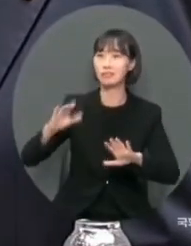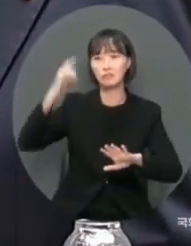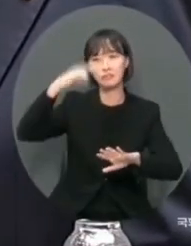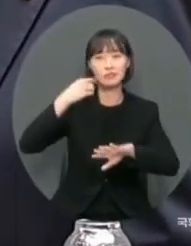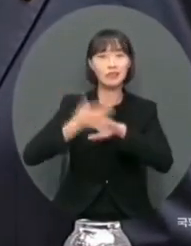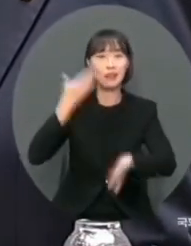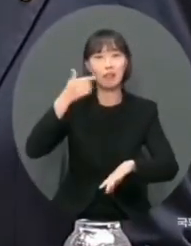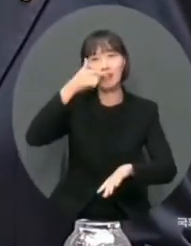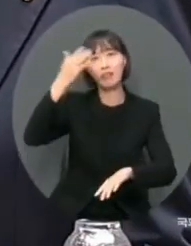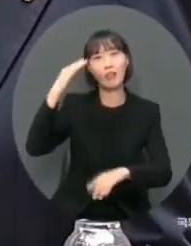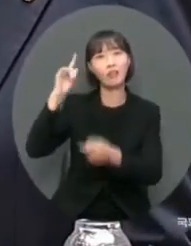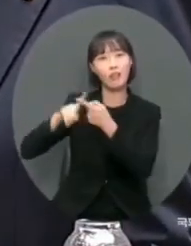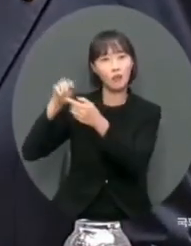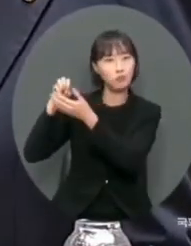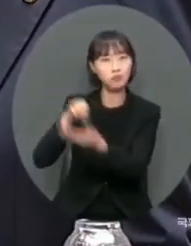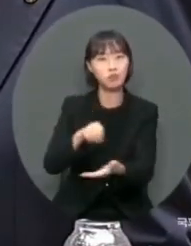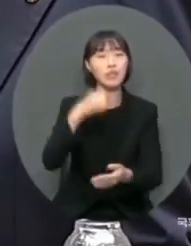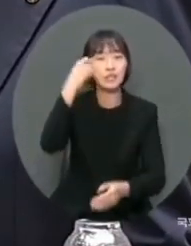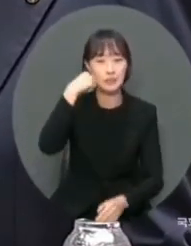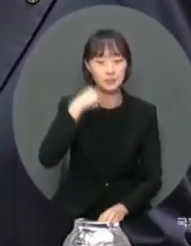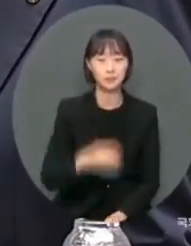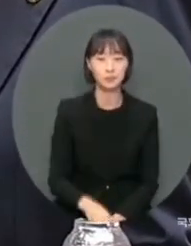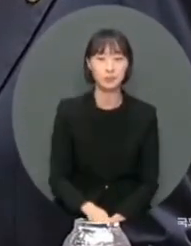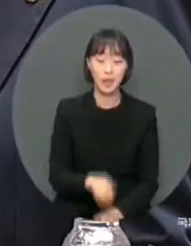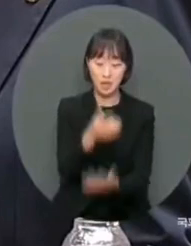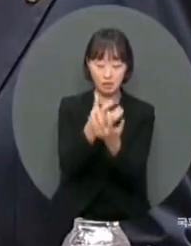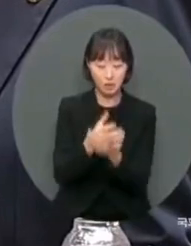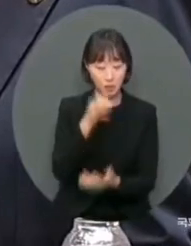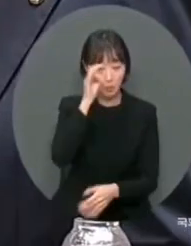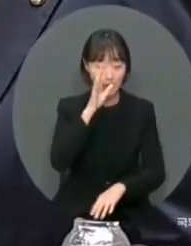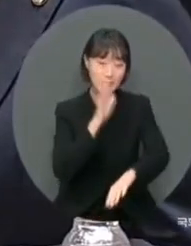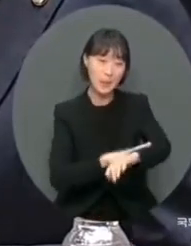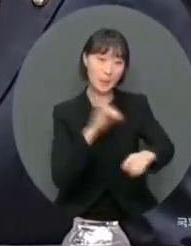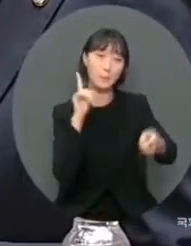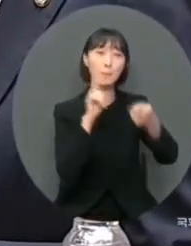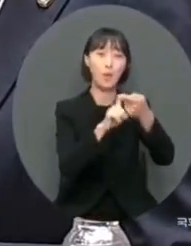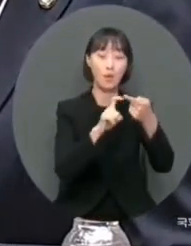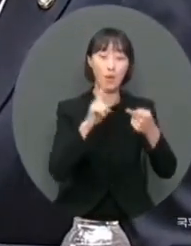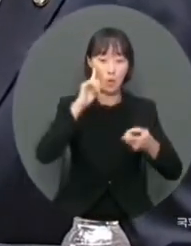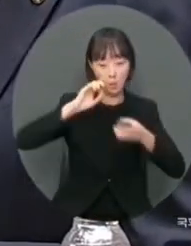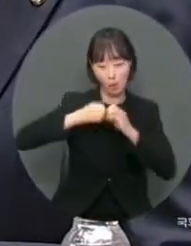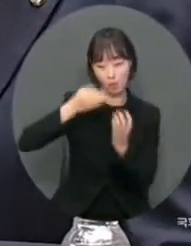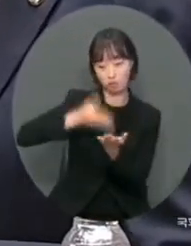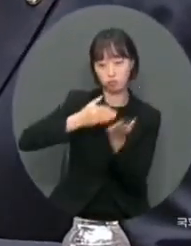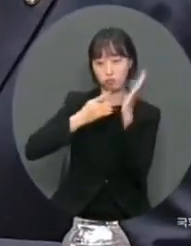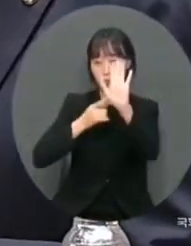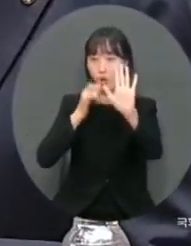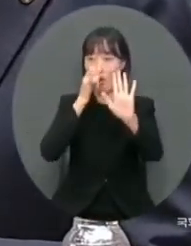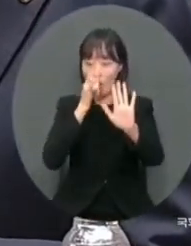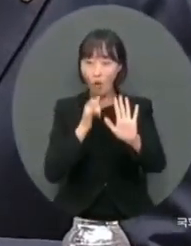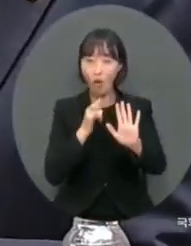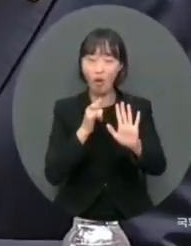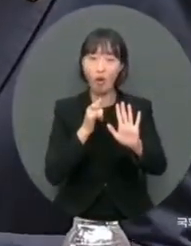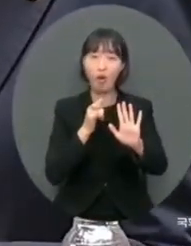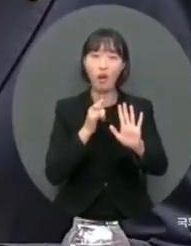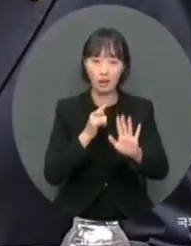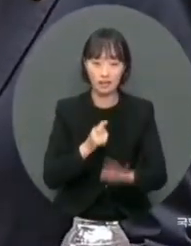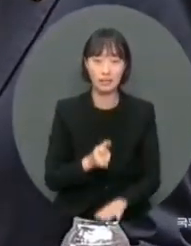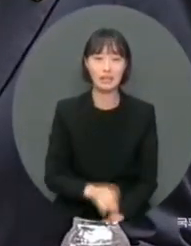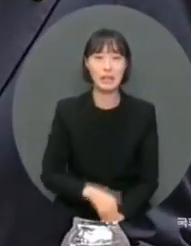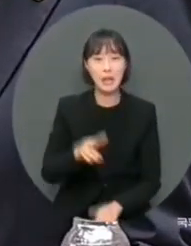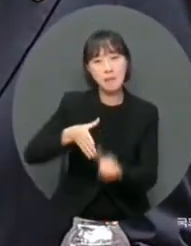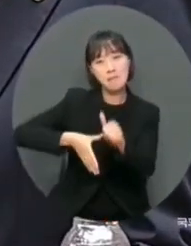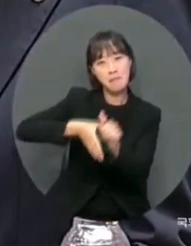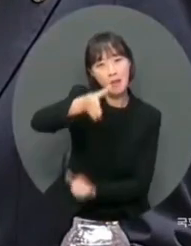문건에는 좌편향 인물 포진으로 왜곡 편파 보도 우려라는 단어가 분명히 써 있습니다. 마치 메카시즘